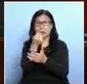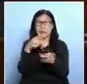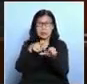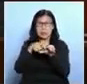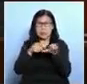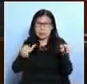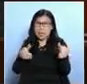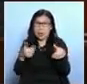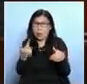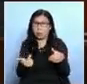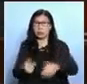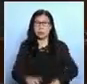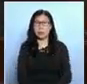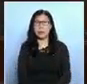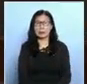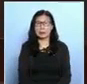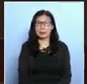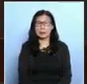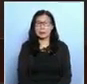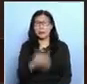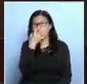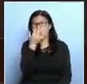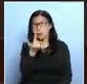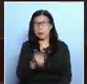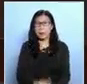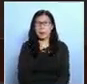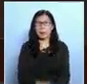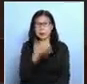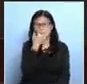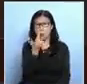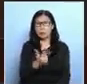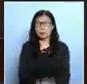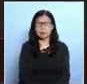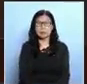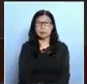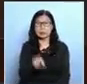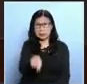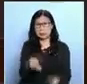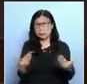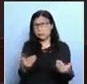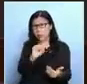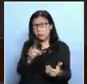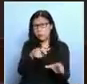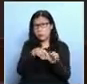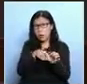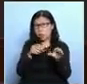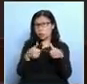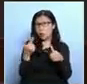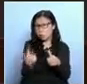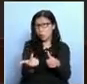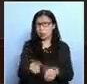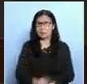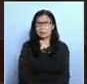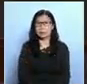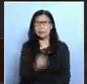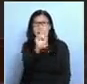盤滿缽滿。當其時話佢蝕硬，蝕硬嘅，但係人哋而家就係賺突。咁